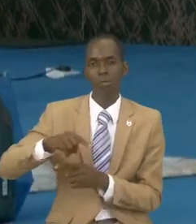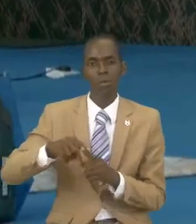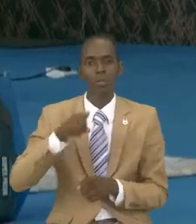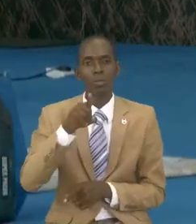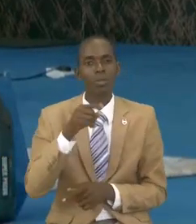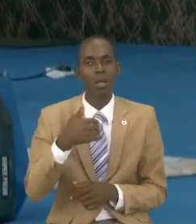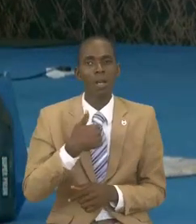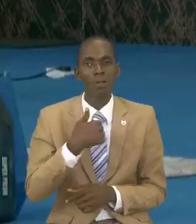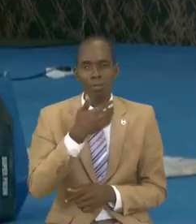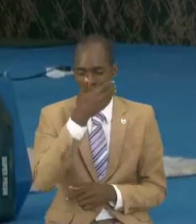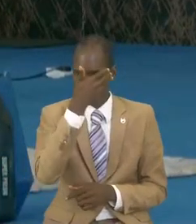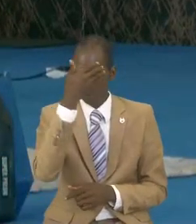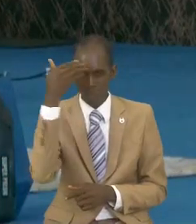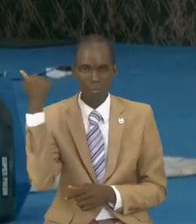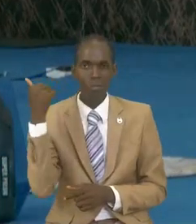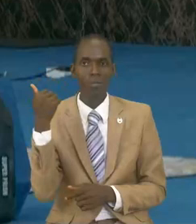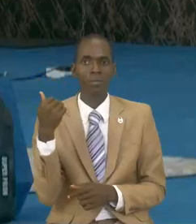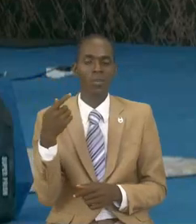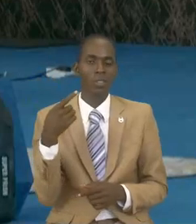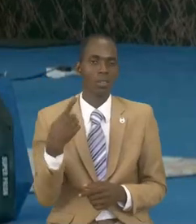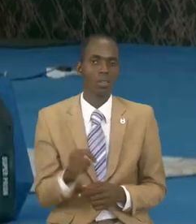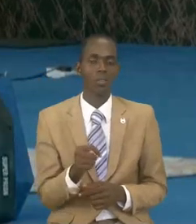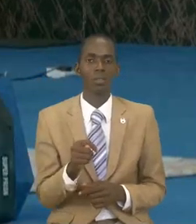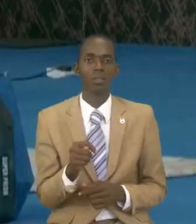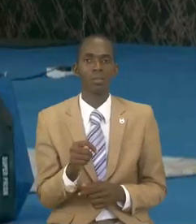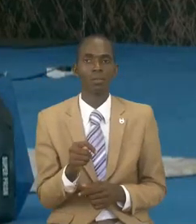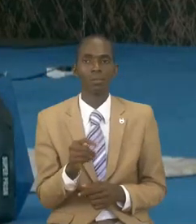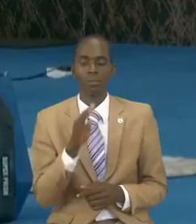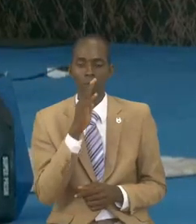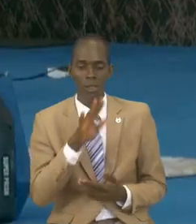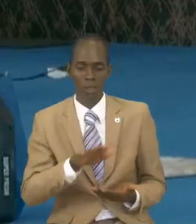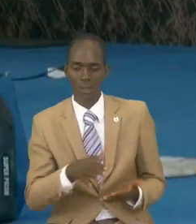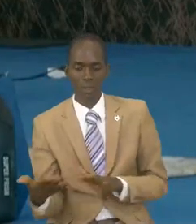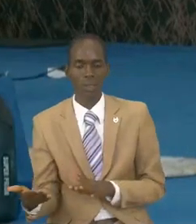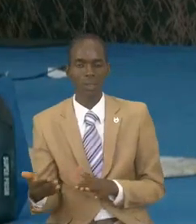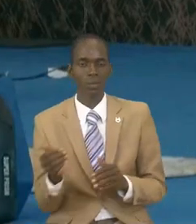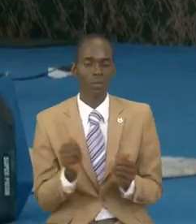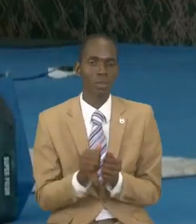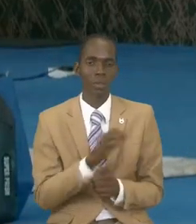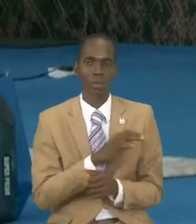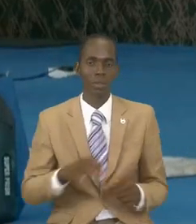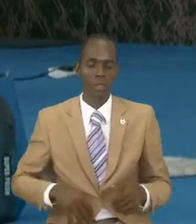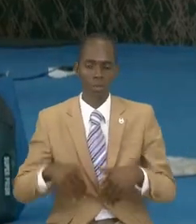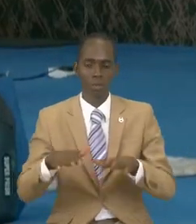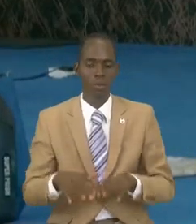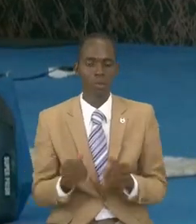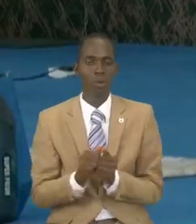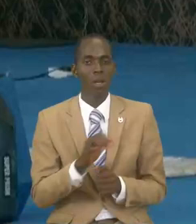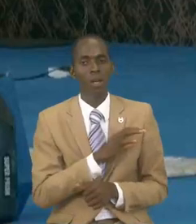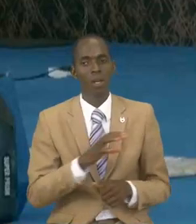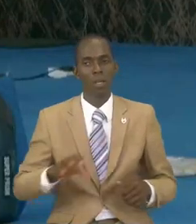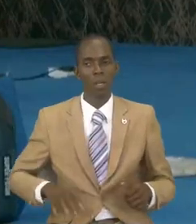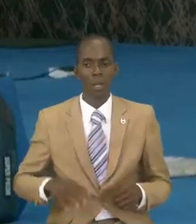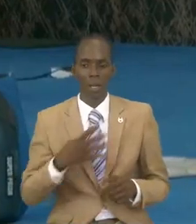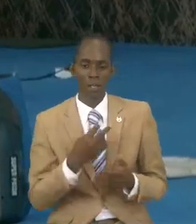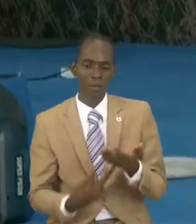as oublié d'être crucifié avec Christ, d'être mort et enseveli avec Christ et ressuscité